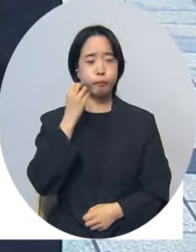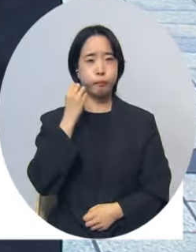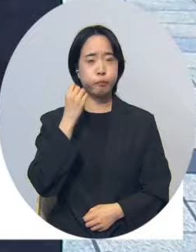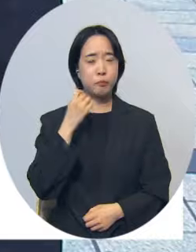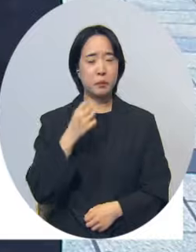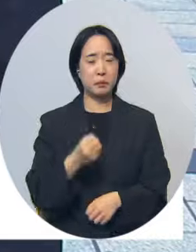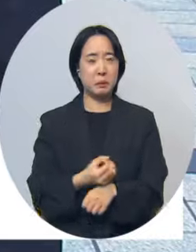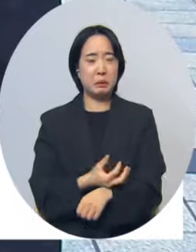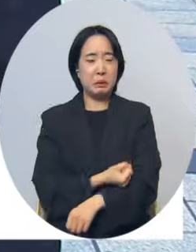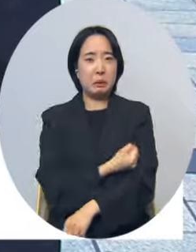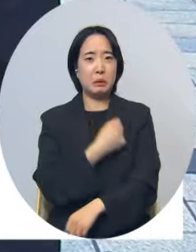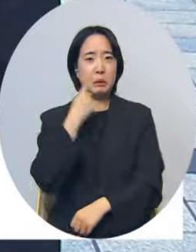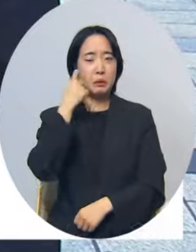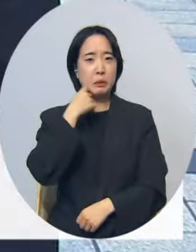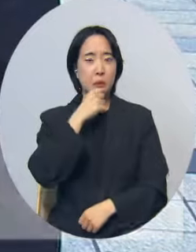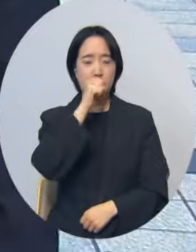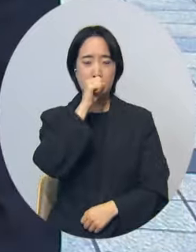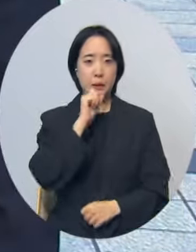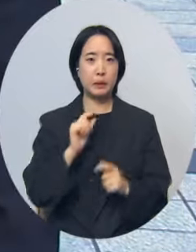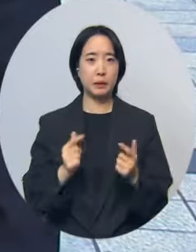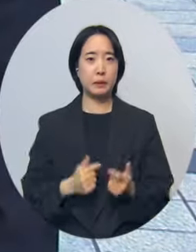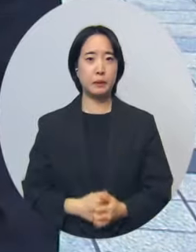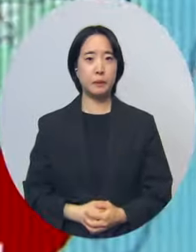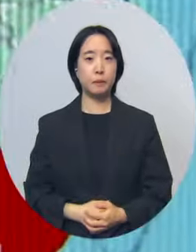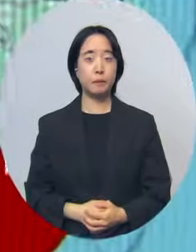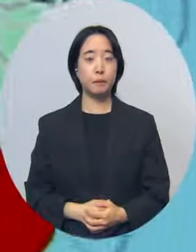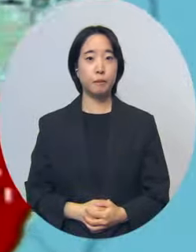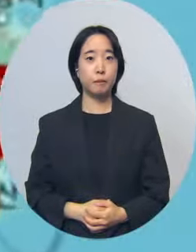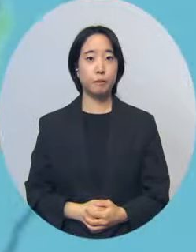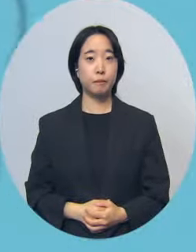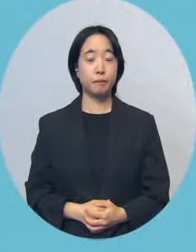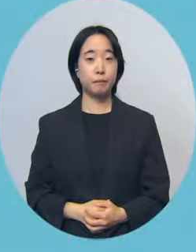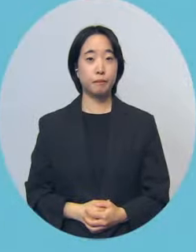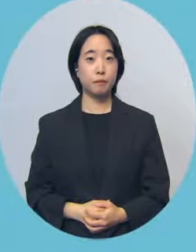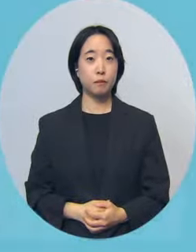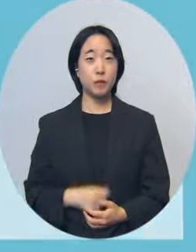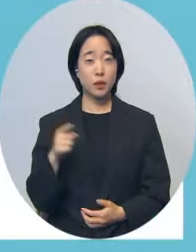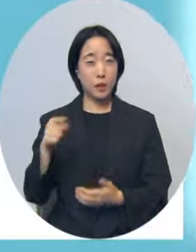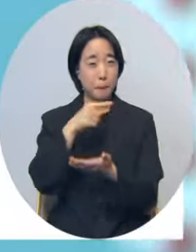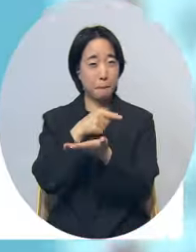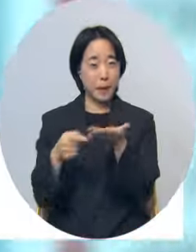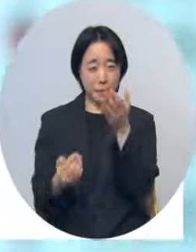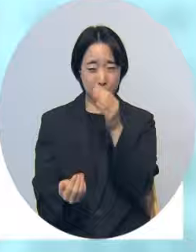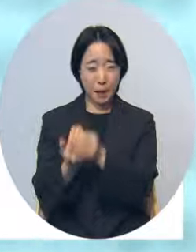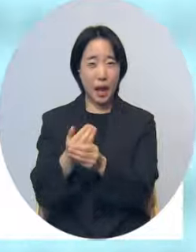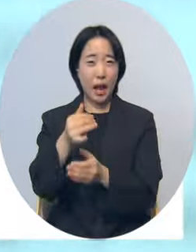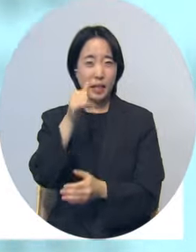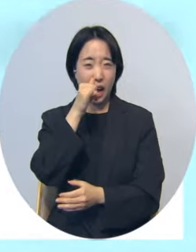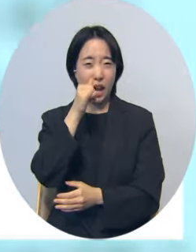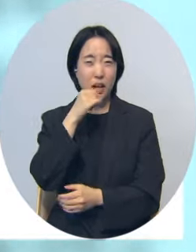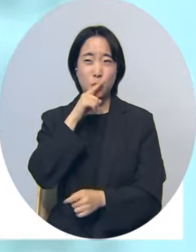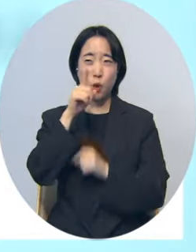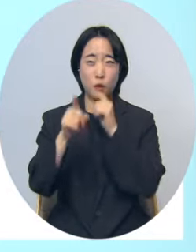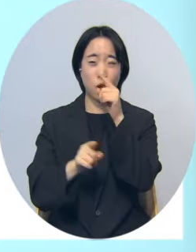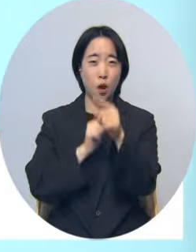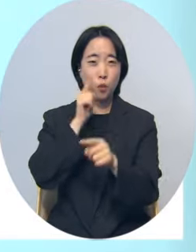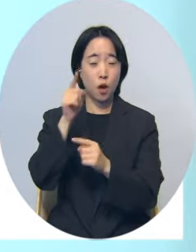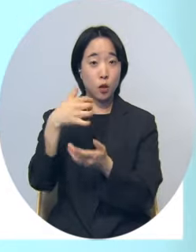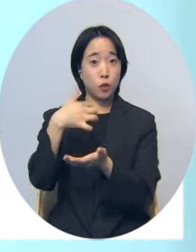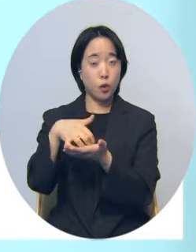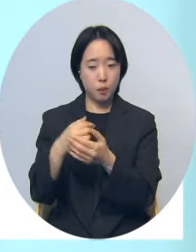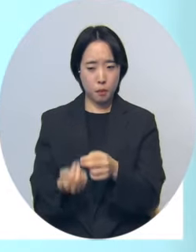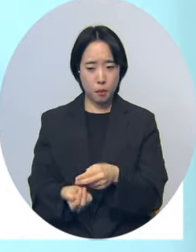해도 조금 소름 끼치는 것 같아요. 전국에서 딥페이크 피해 신고가 잇따랐고 X를